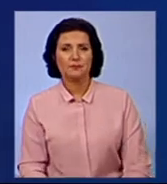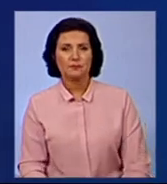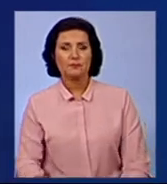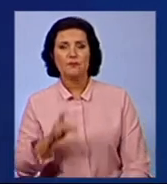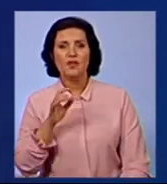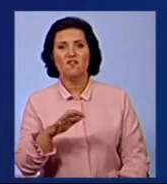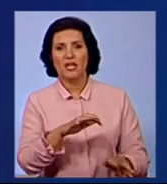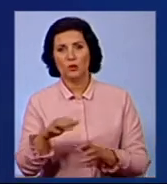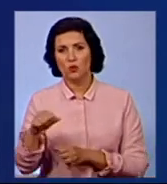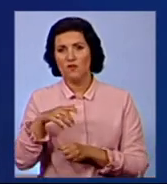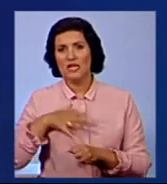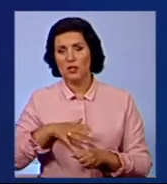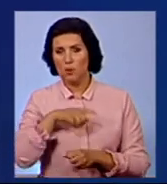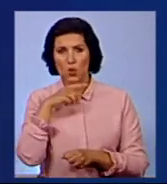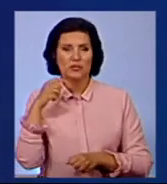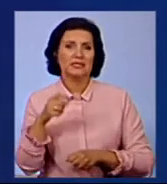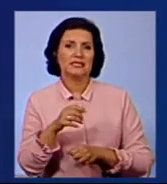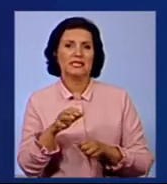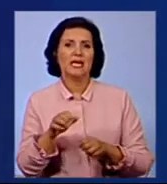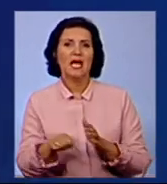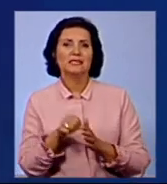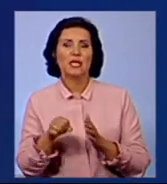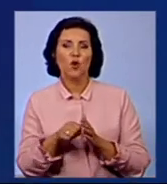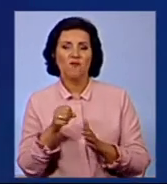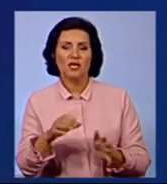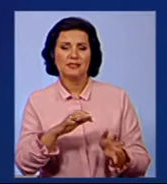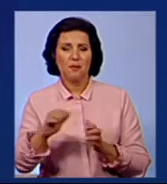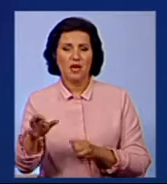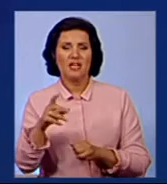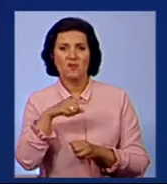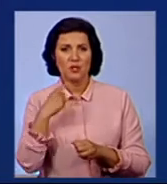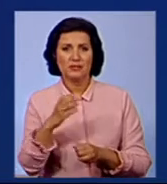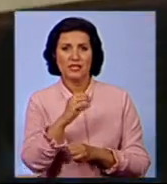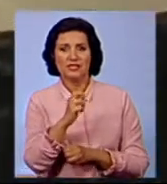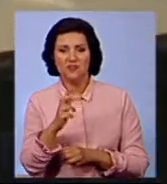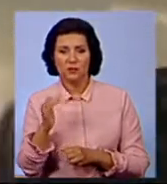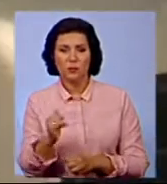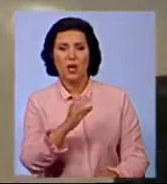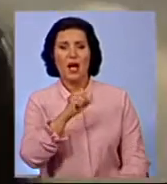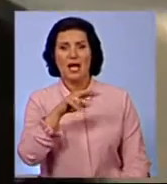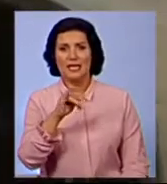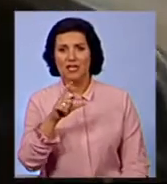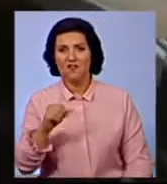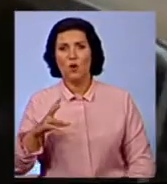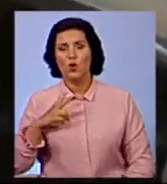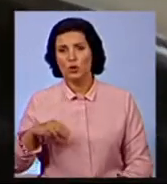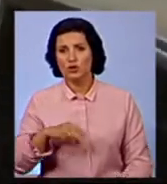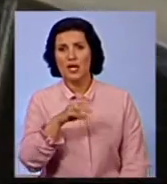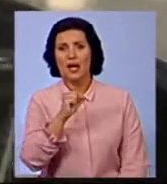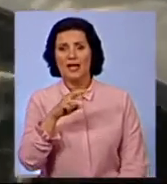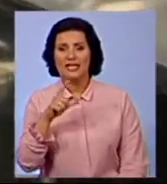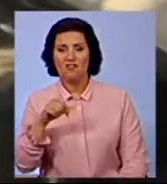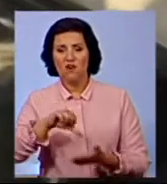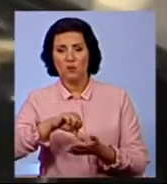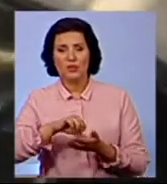В анексованому Криму російські силовики забрали в управління слідчого комітету ФСБ Лушти Гульсум Алієву. Це дочка Мусліма Алієва,